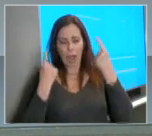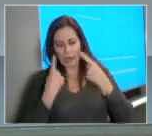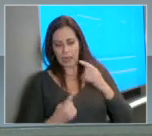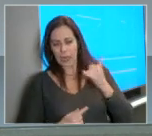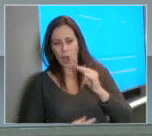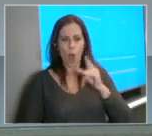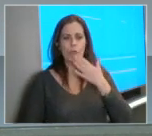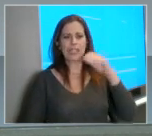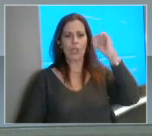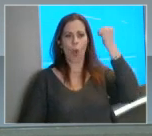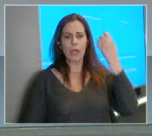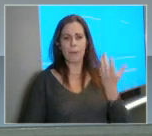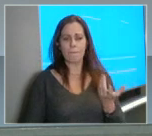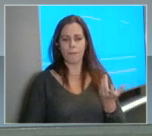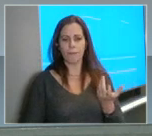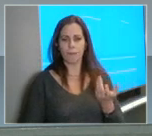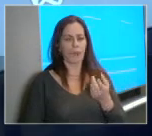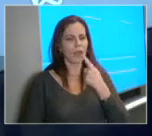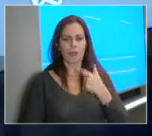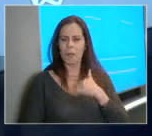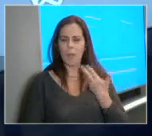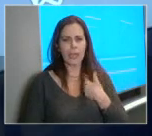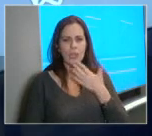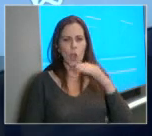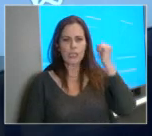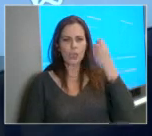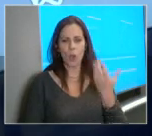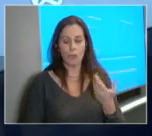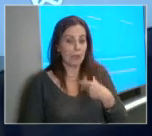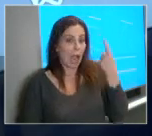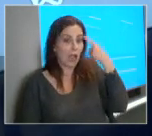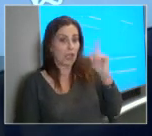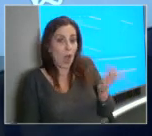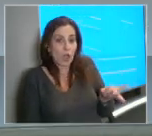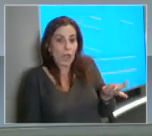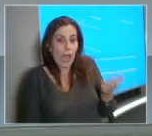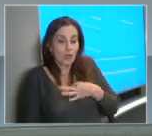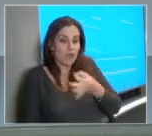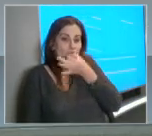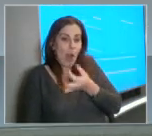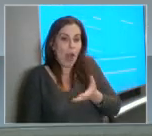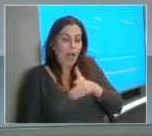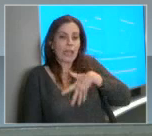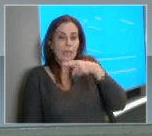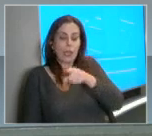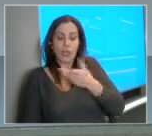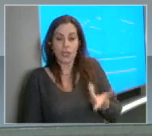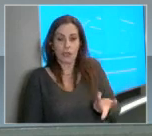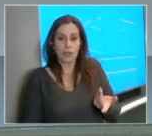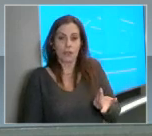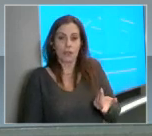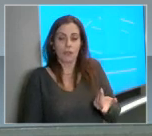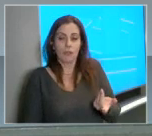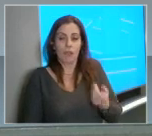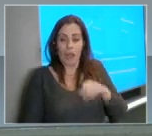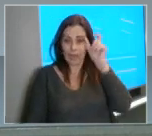הם ציונים? בוא תגיד לי במה אני לא ציוני. אני לא יודע, אני שואל בהגדרה עצמית. לא, אני לא מאשים אותך בהיעדר ציונות.